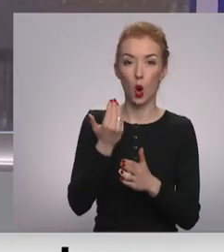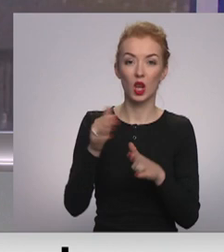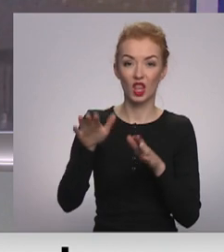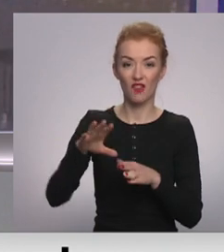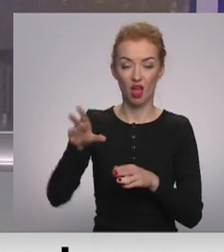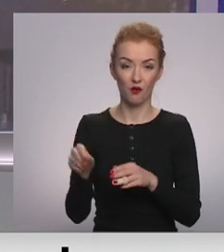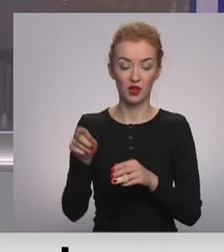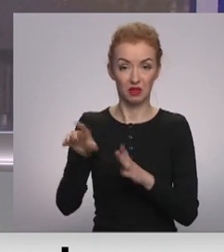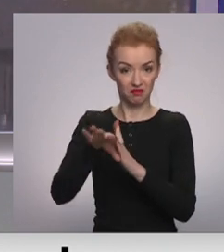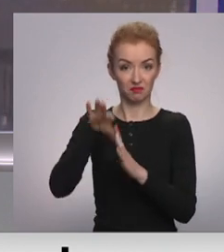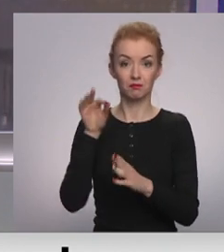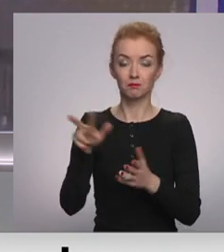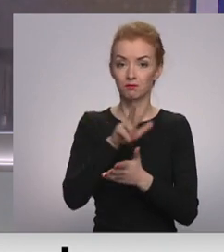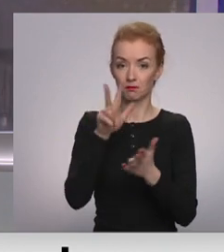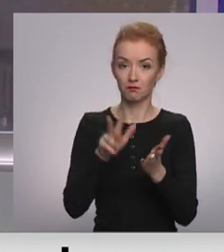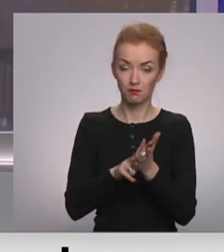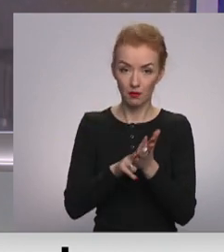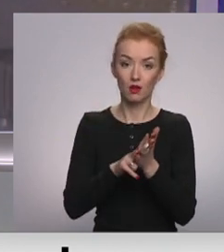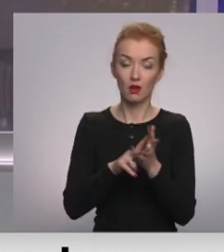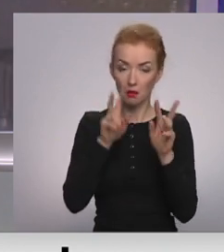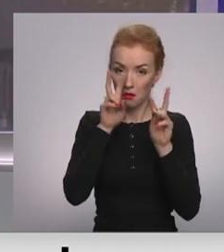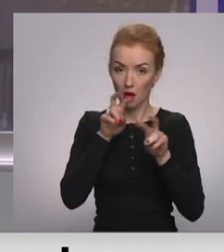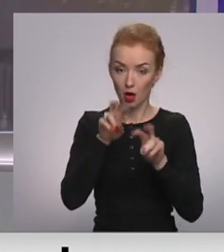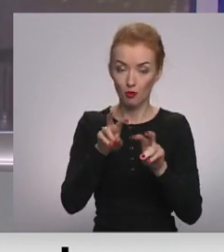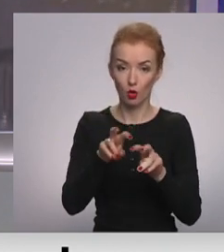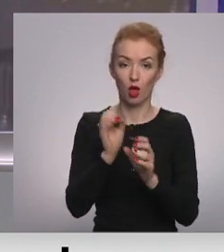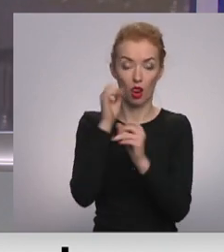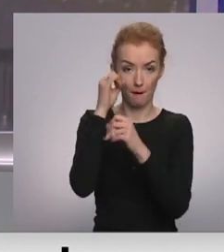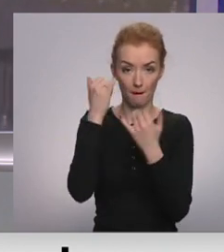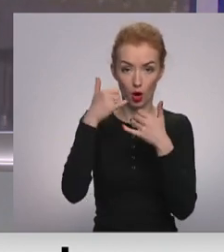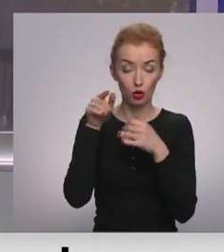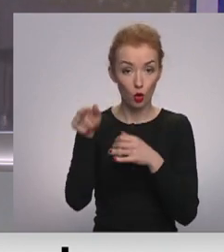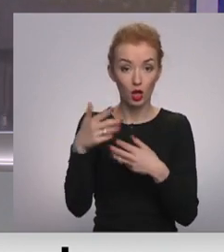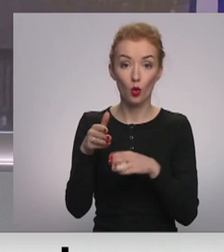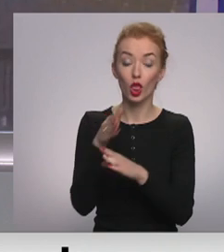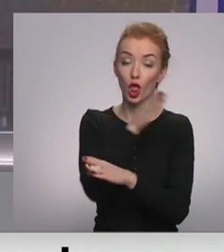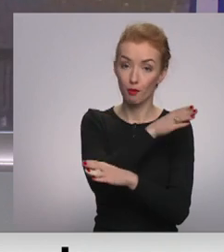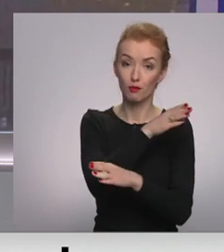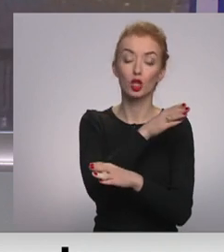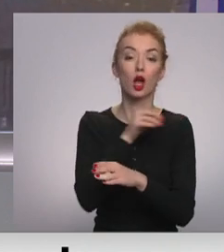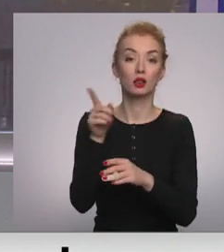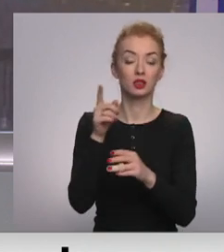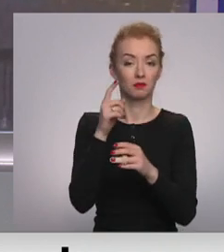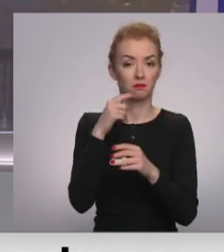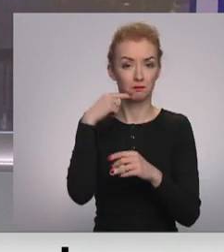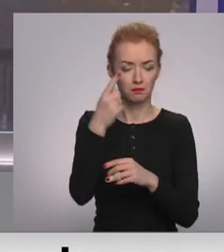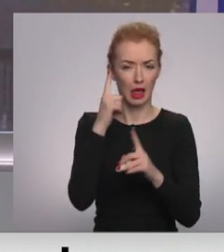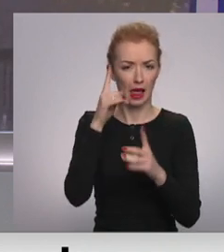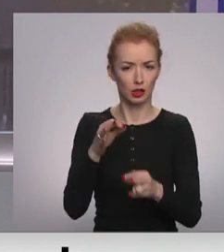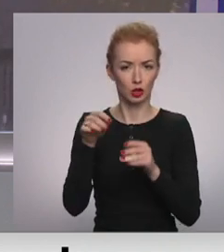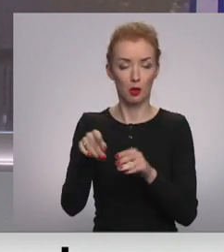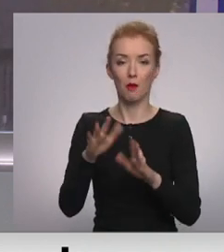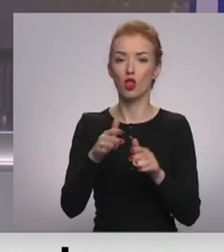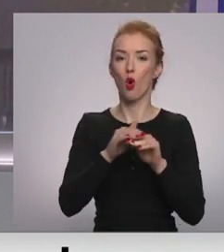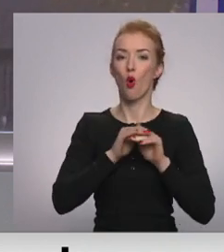omikrona gadījumi, kas apstiprināti sekvencējot vīrusu. Šos paraugus laboratorijas jau iepriekš atzinušas par aizdomīgiem, taču oficiālu atzinumu,